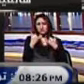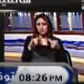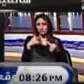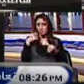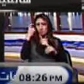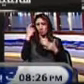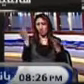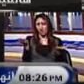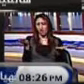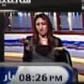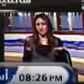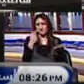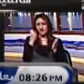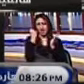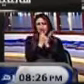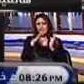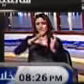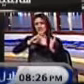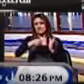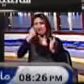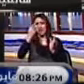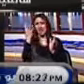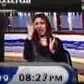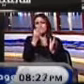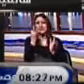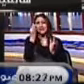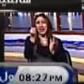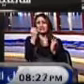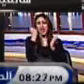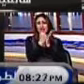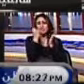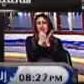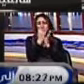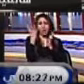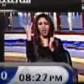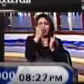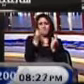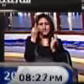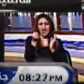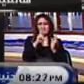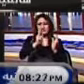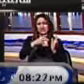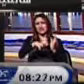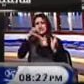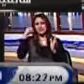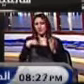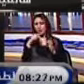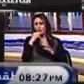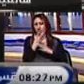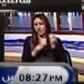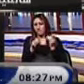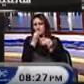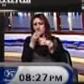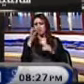فاسده وعندنا 30 علامه ختم تم سرقتهم، وارد جدا ان الواحد يقع في حته لحمه بايظه ياكلها ابنه ولا بنته